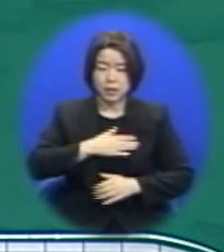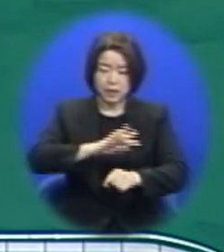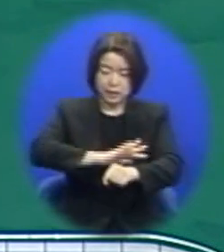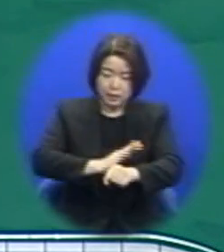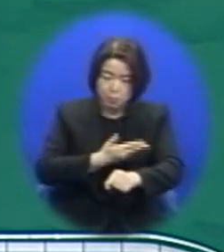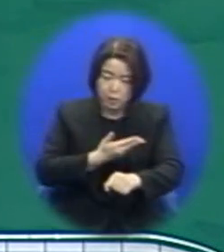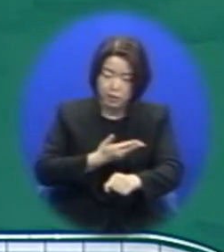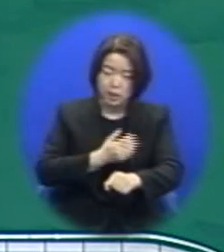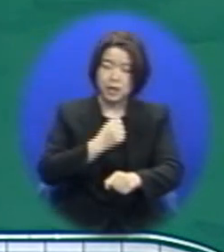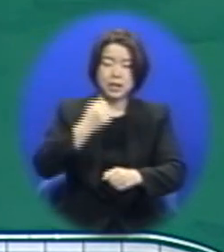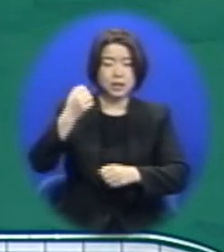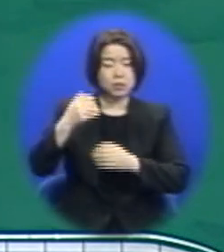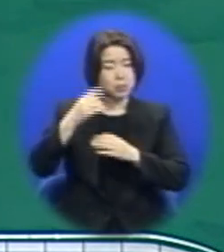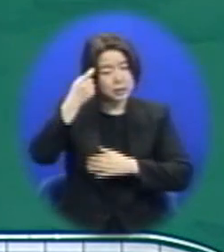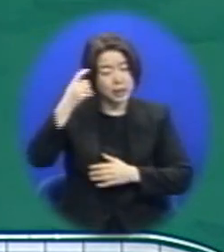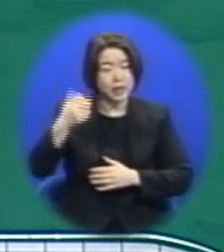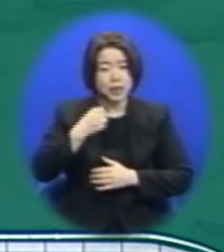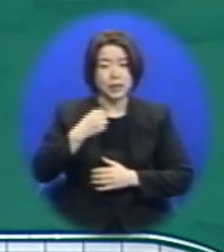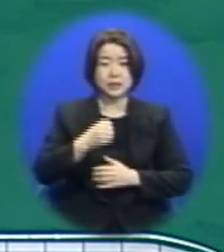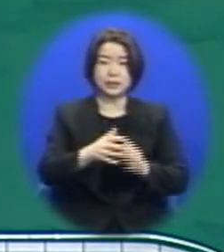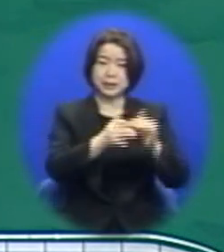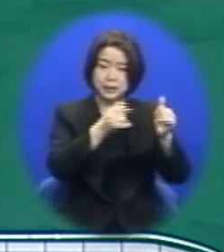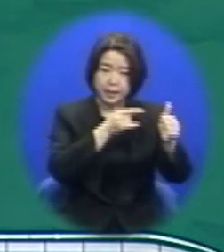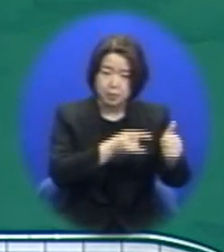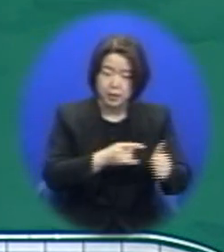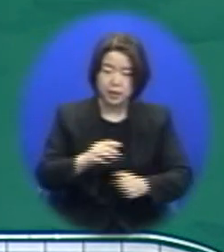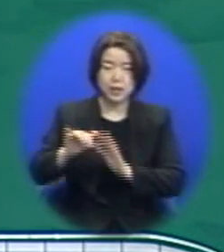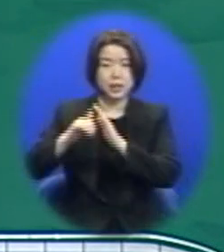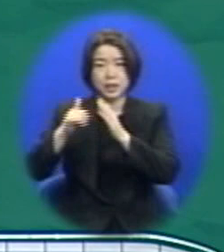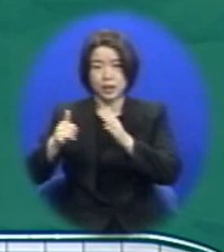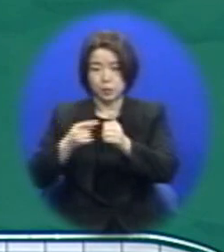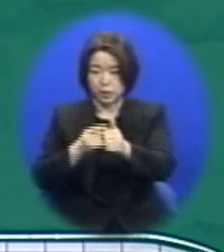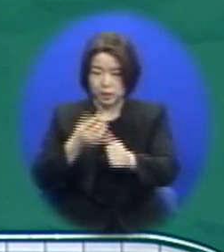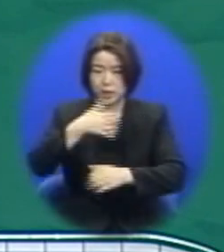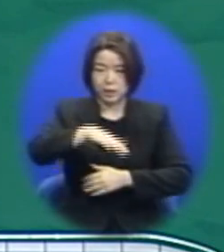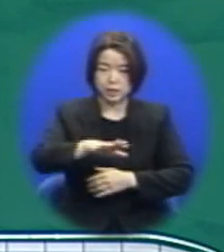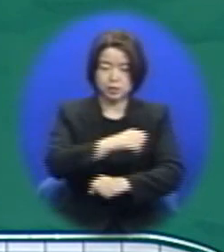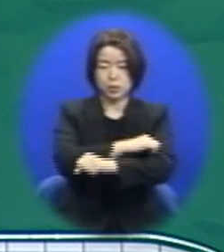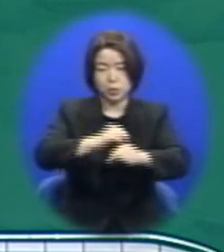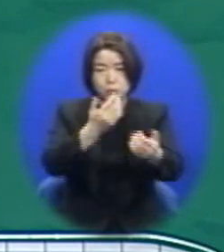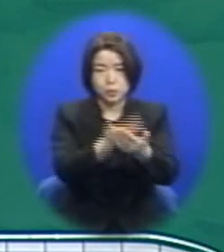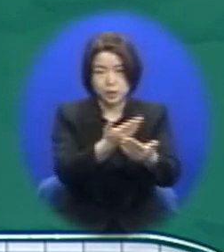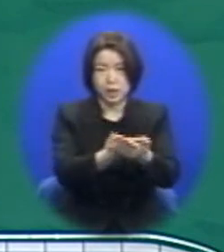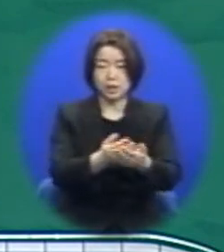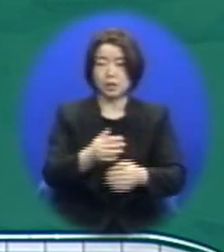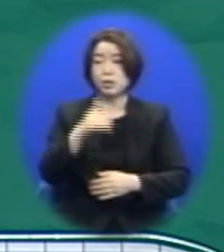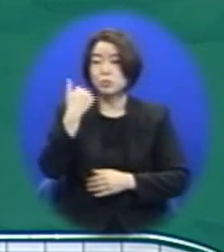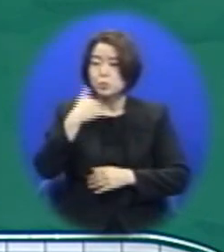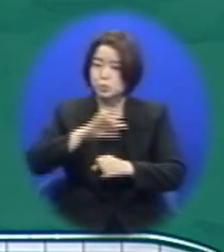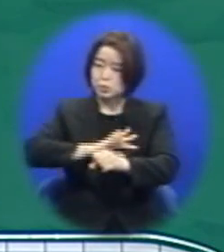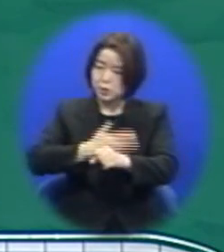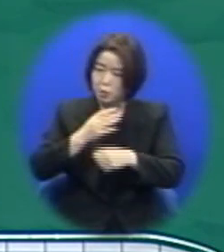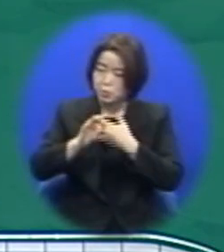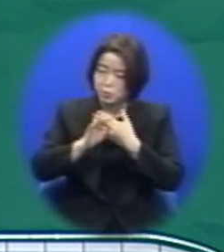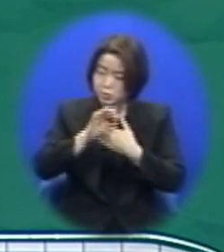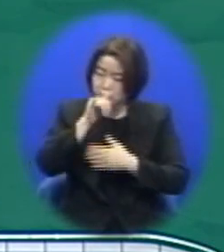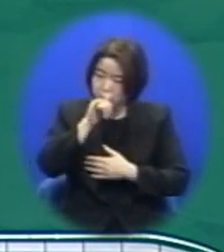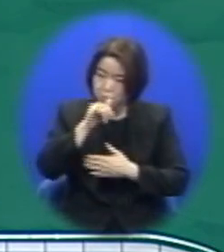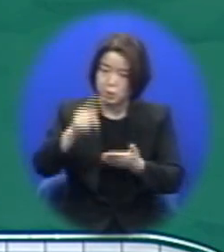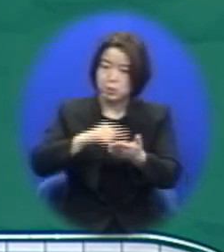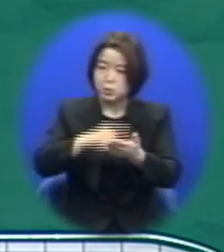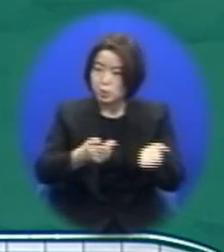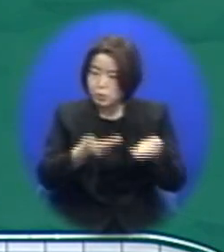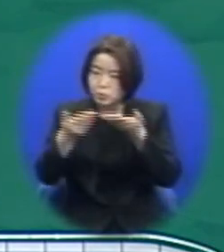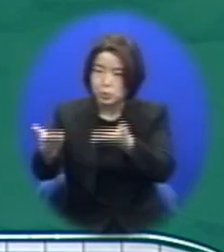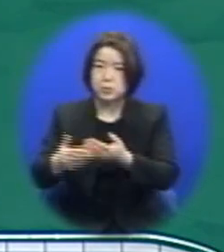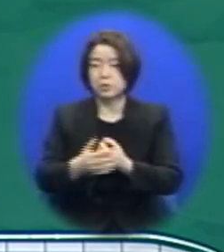사람에게 또 가족에게 가서 나를 용서해 달라고 만약에 누구에게 잘못한 게 있으면 배상해 주었어요. 누구